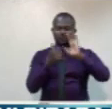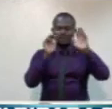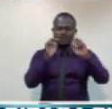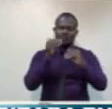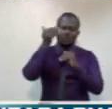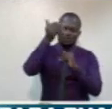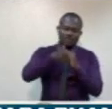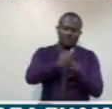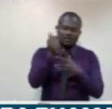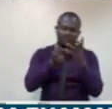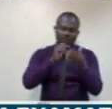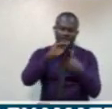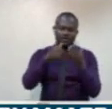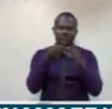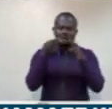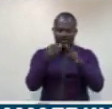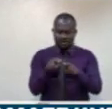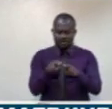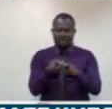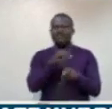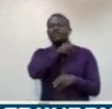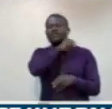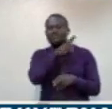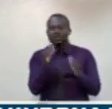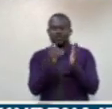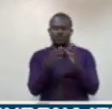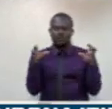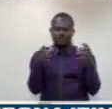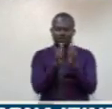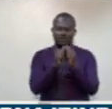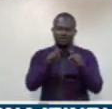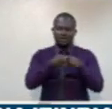nyuma y'ibyo byose byabaye byatwanduje twongeye gushyira hamwe nk'abanyarwanda